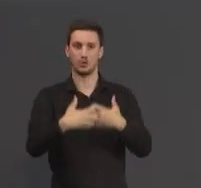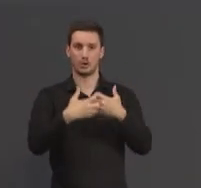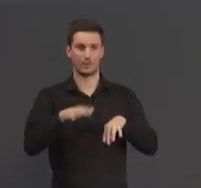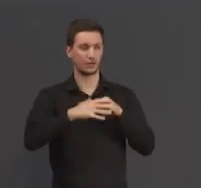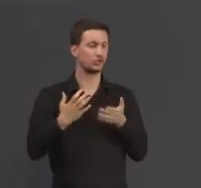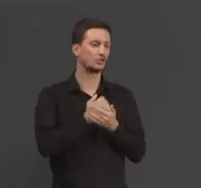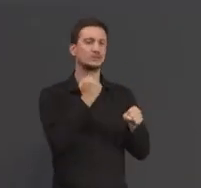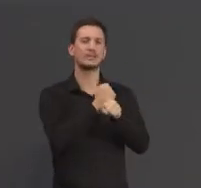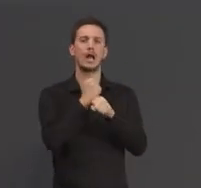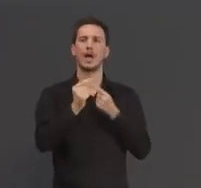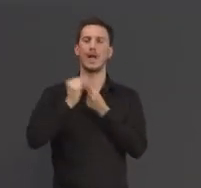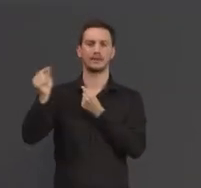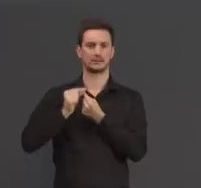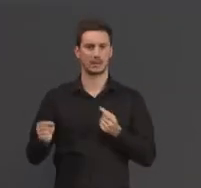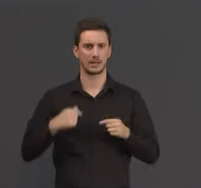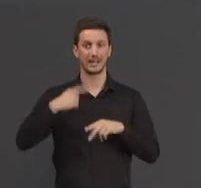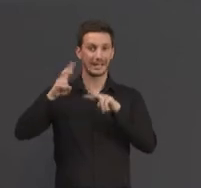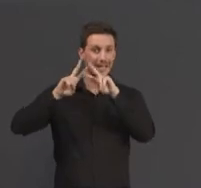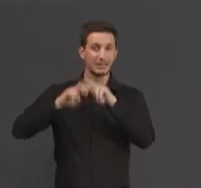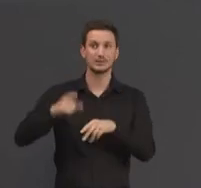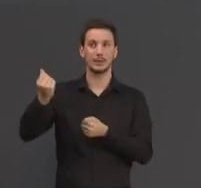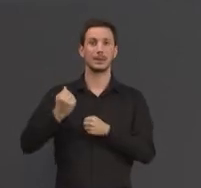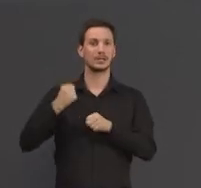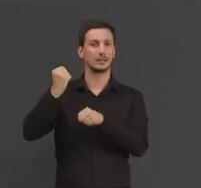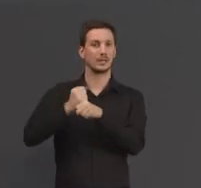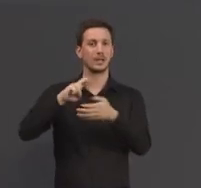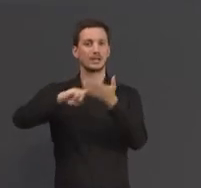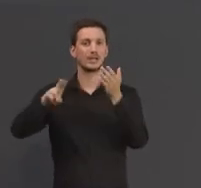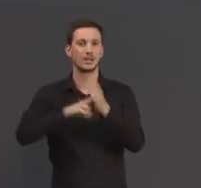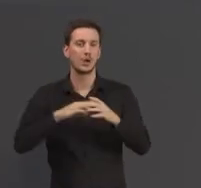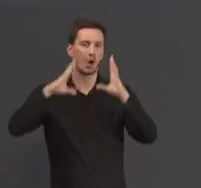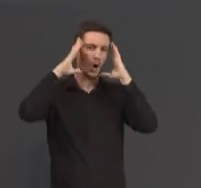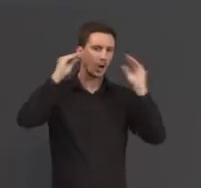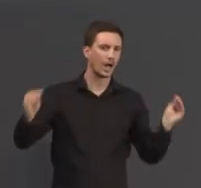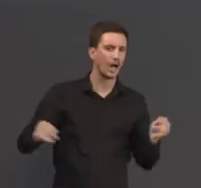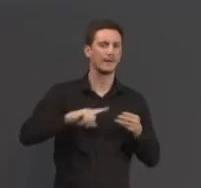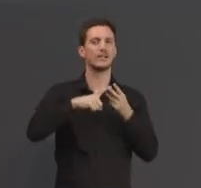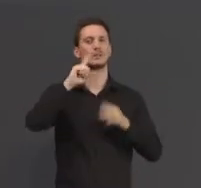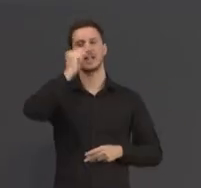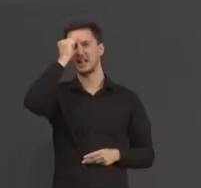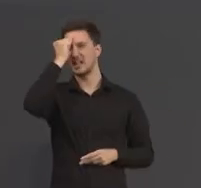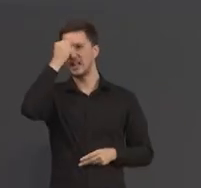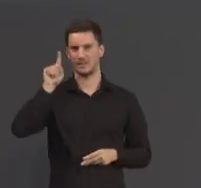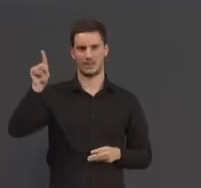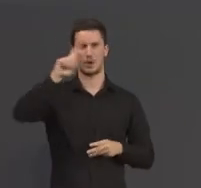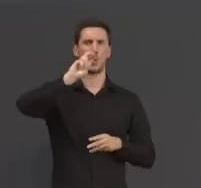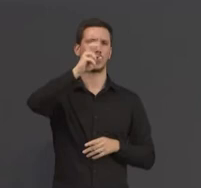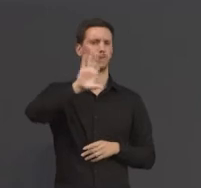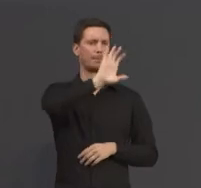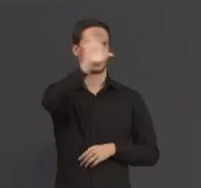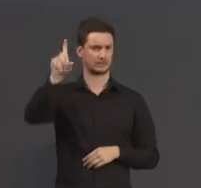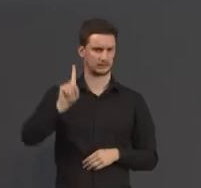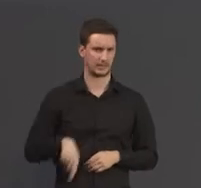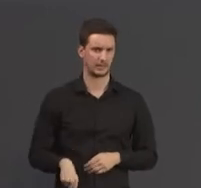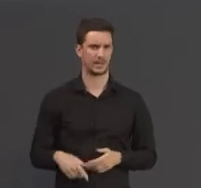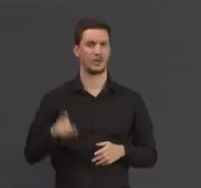teletreball. Tinc investigadors a Anglaterra, als Països Baixos i a la Índia, entre d'altres països,